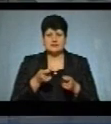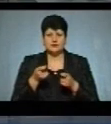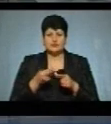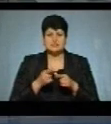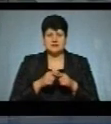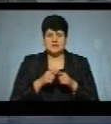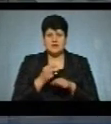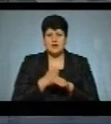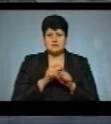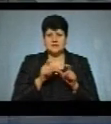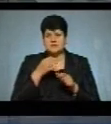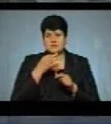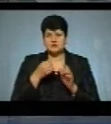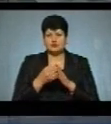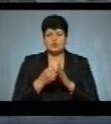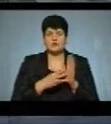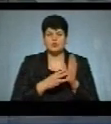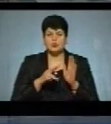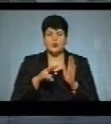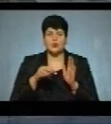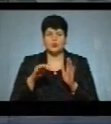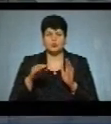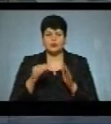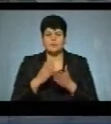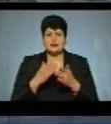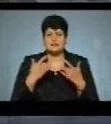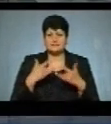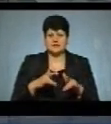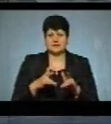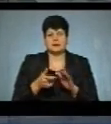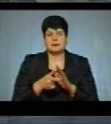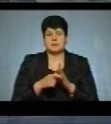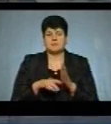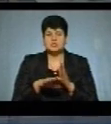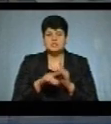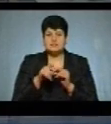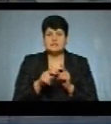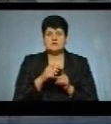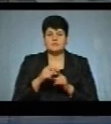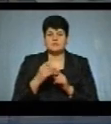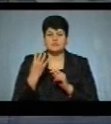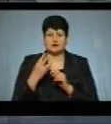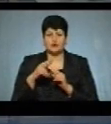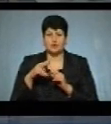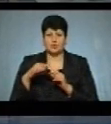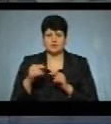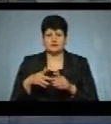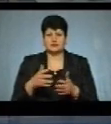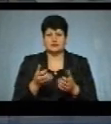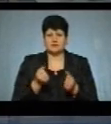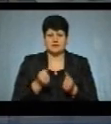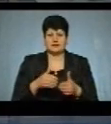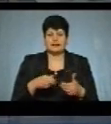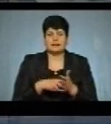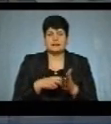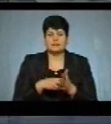аптеки Оля Жируха повідомила, що до 8 лютого працівники аптеки мали звільнити приміщення. За її словами, 4 лютого до них надійшов рекомендований лист